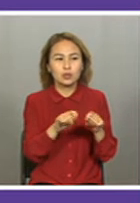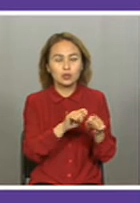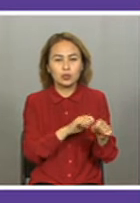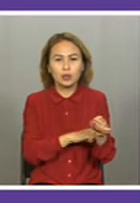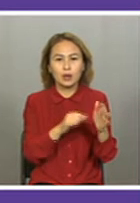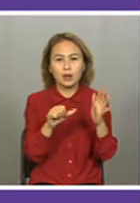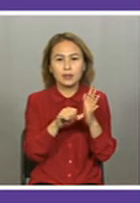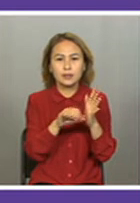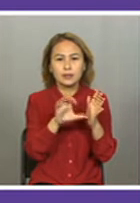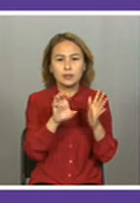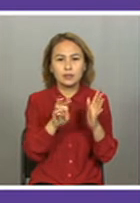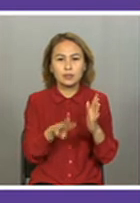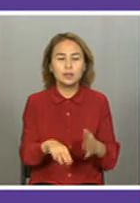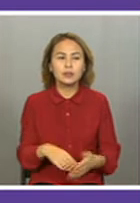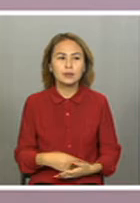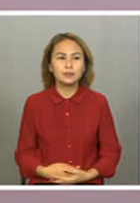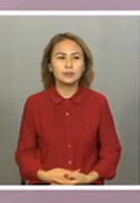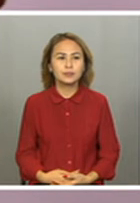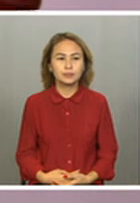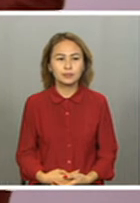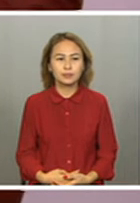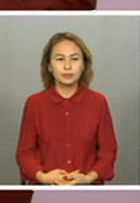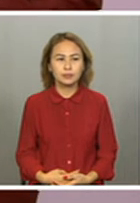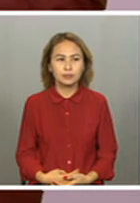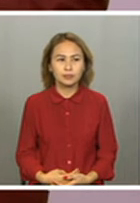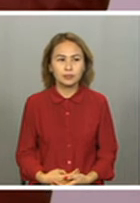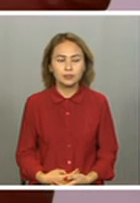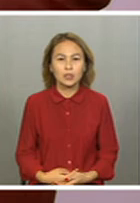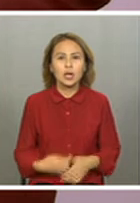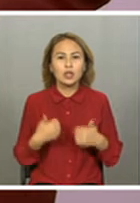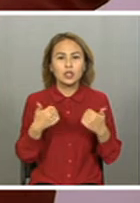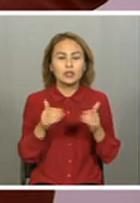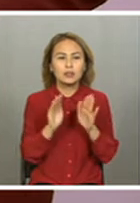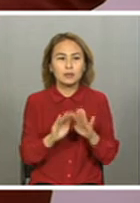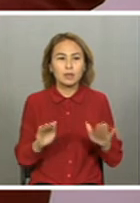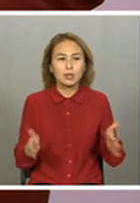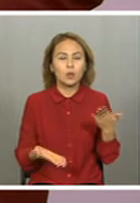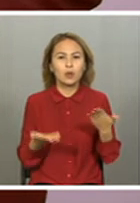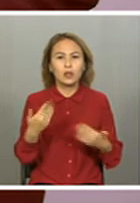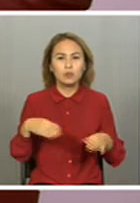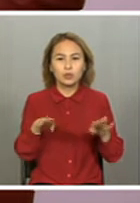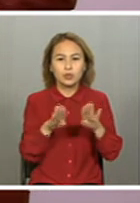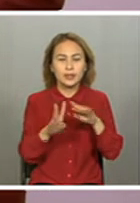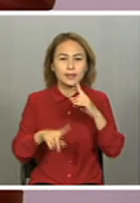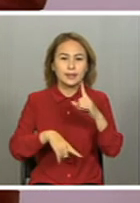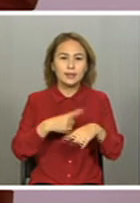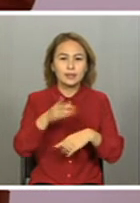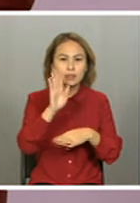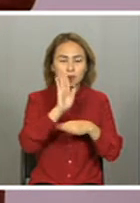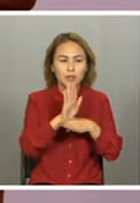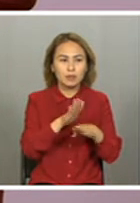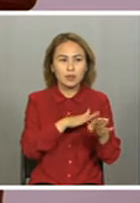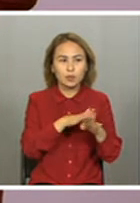6 сантиметрге тең. Жақсы балалар, олай болса, келесі тапсырманы